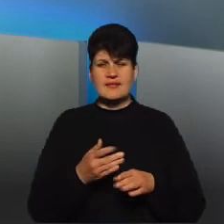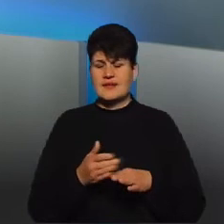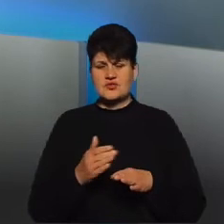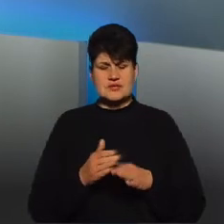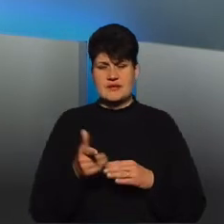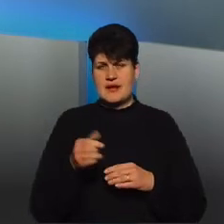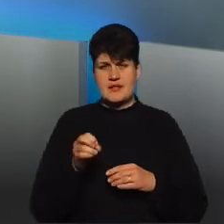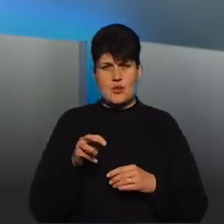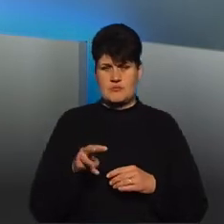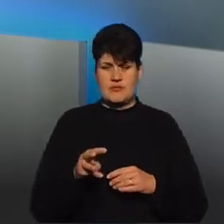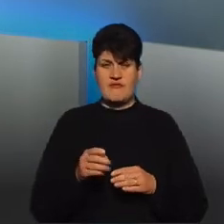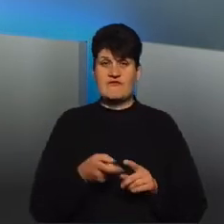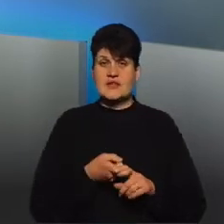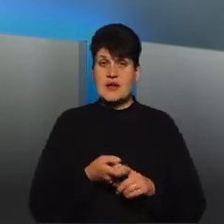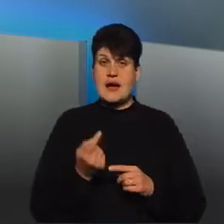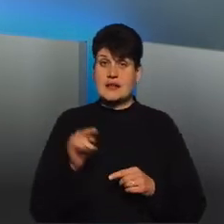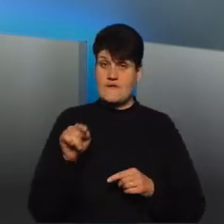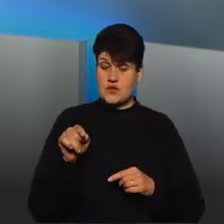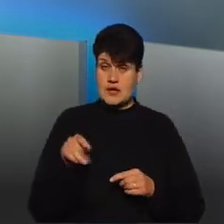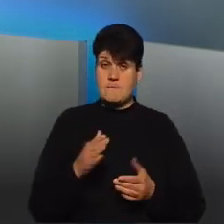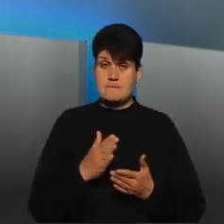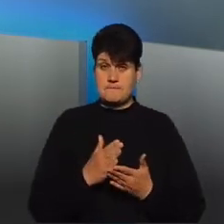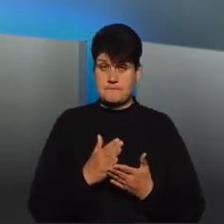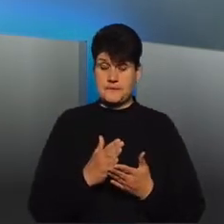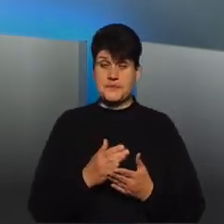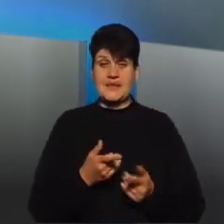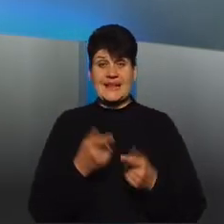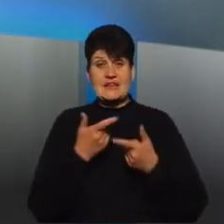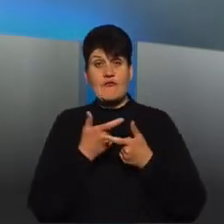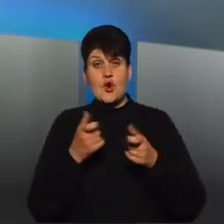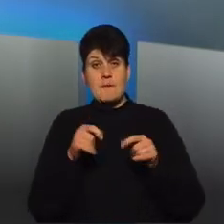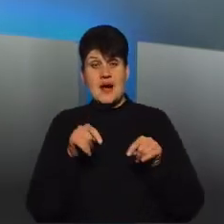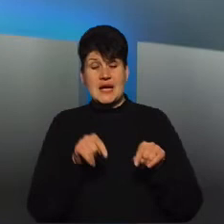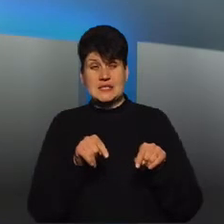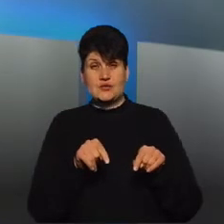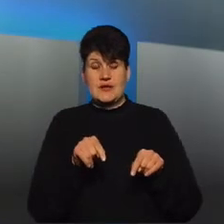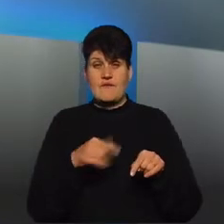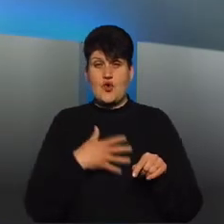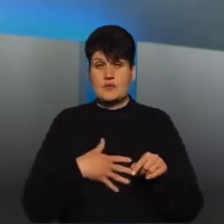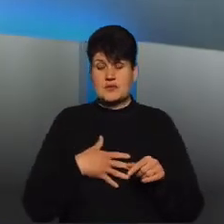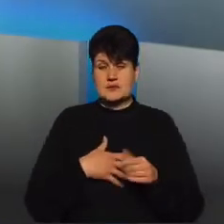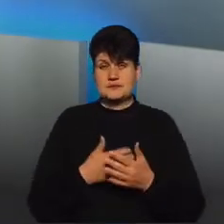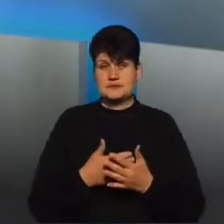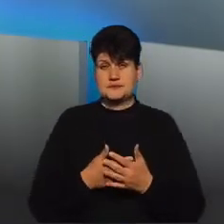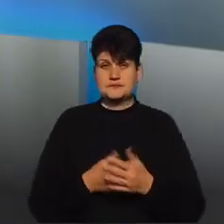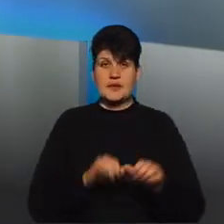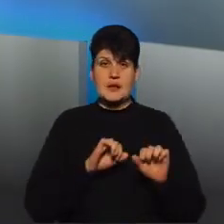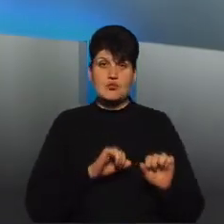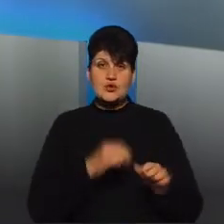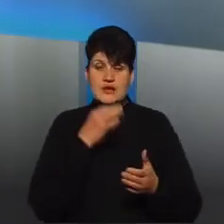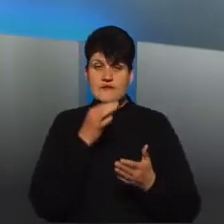вірусу, але вона несе певну інформацію, і там же в організмі імунна відповідь – це вже